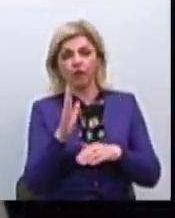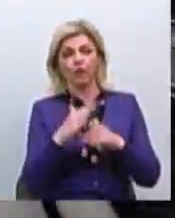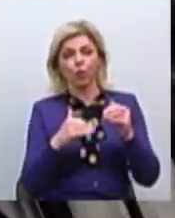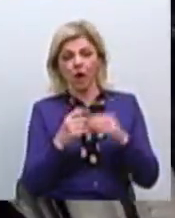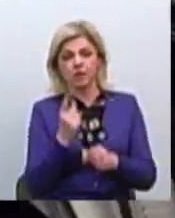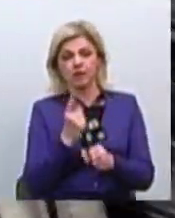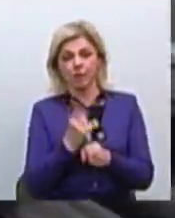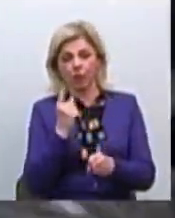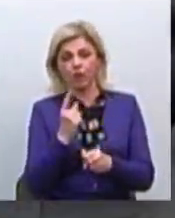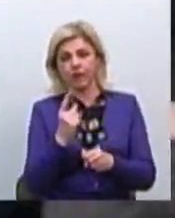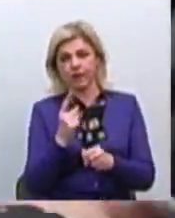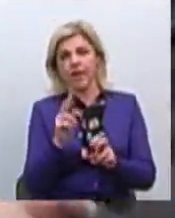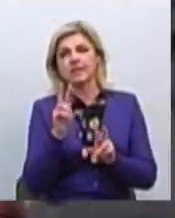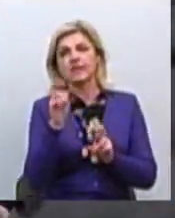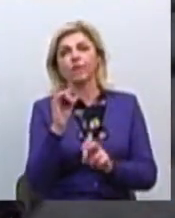заборонена символіка.